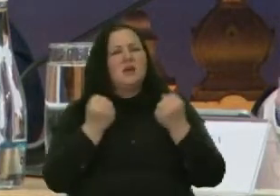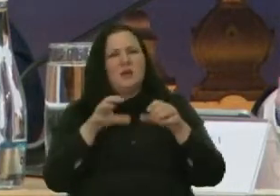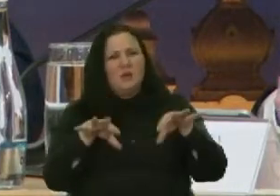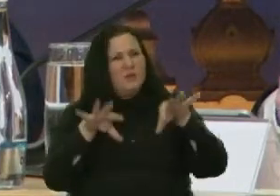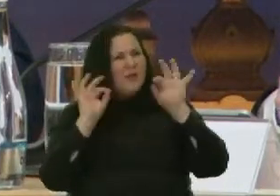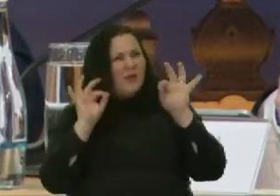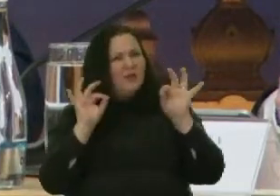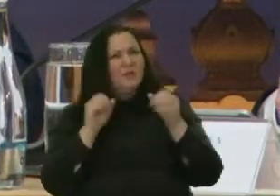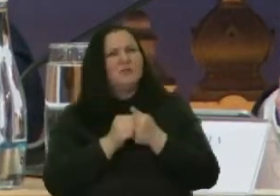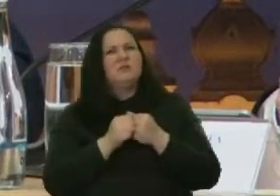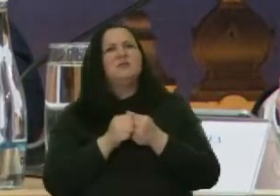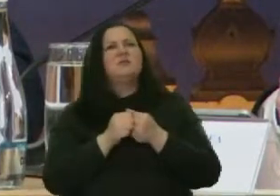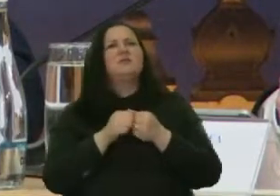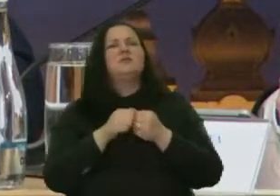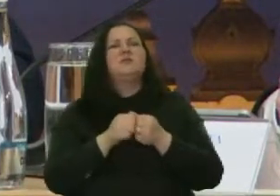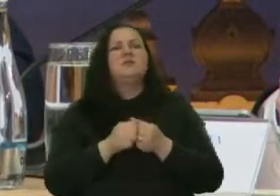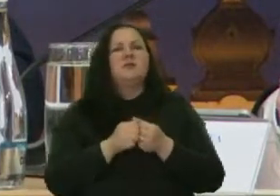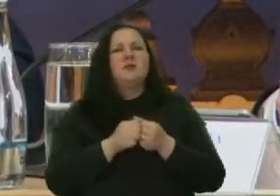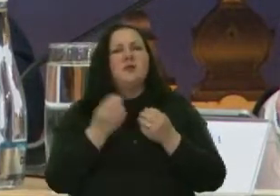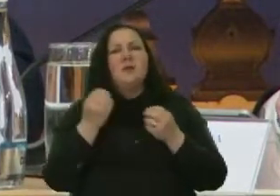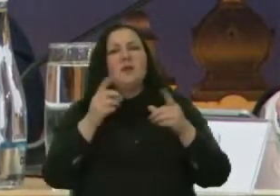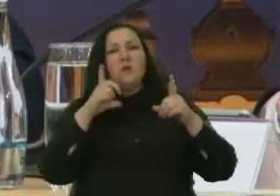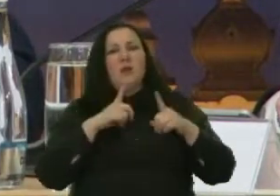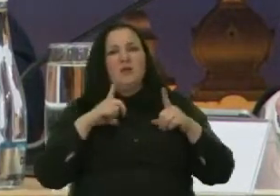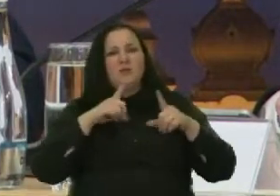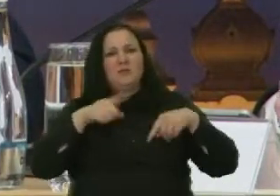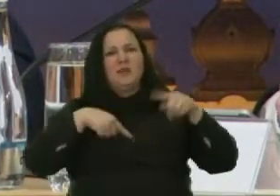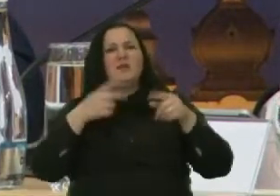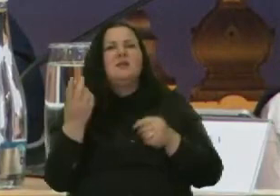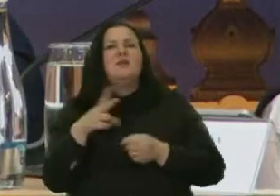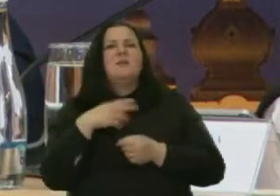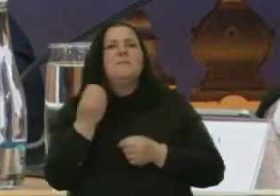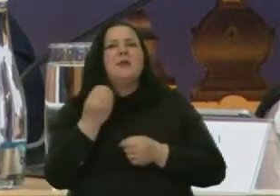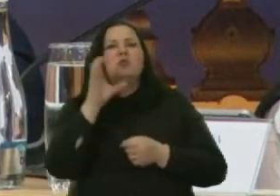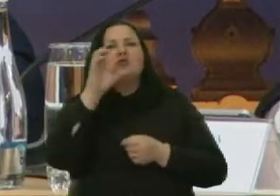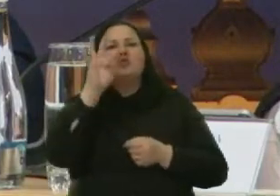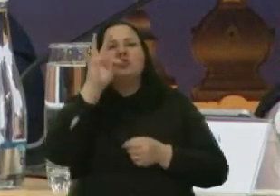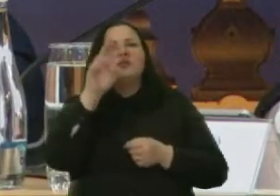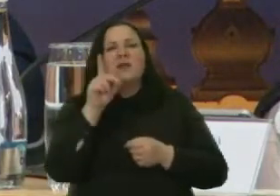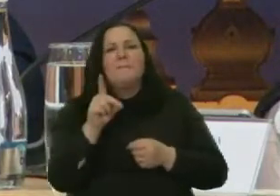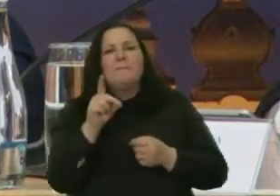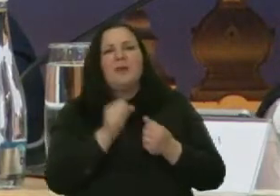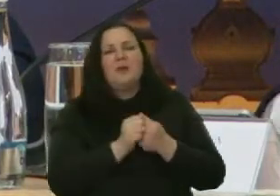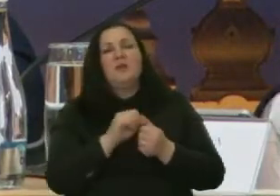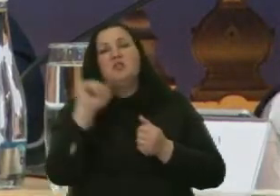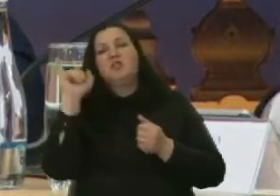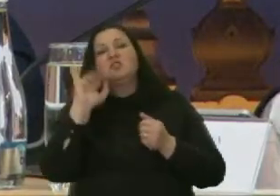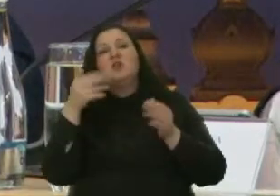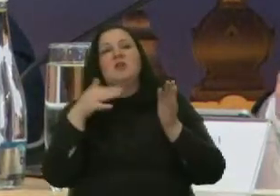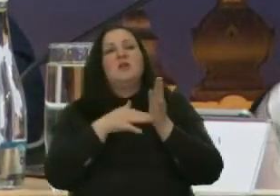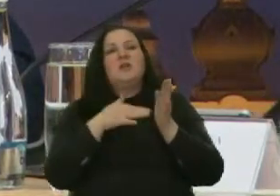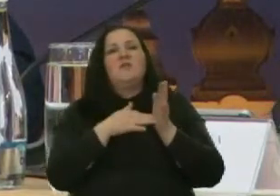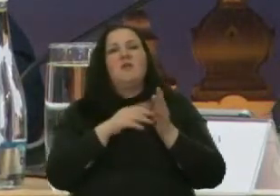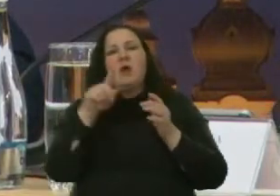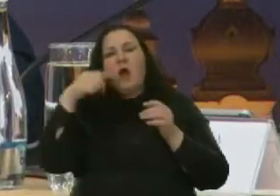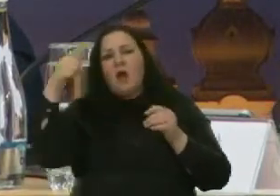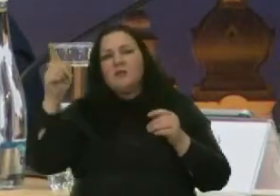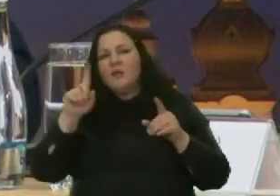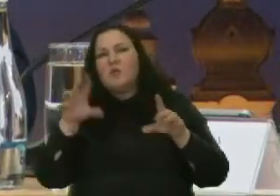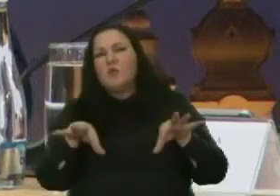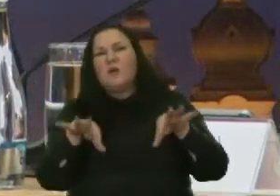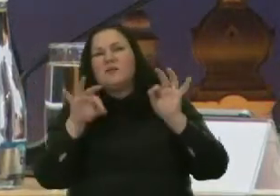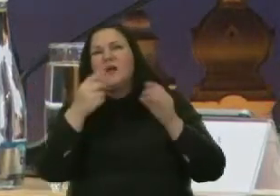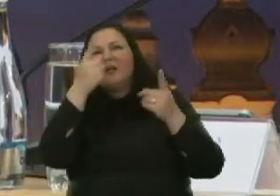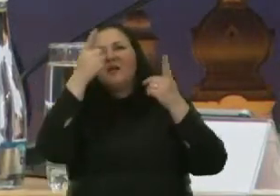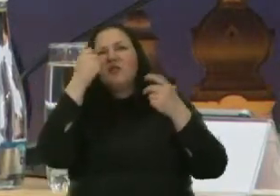mai bune soluții pentru că pe de o parte stațiile de transport din Cluj sunt pentru și transportul public din Cluj și cei care vin au nevoie Dar nu găsim acum odată cu